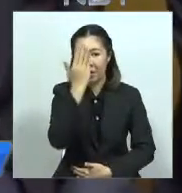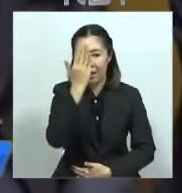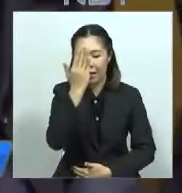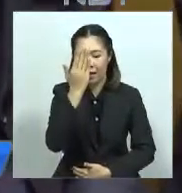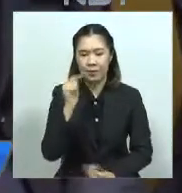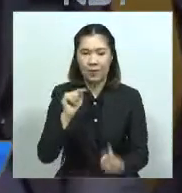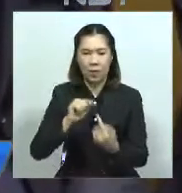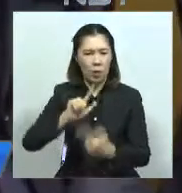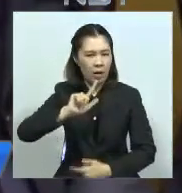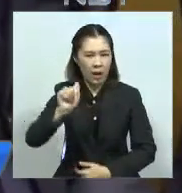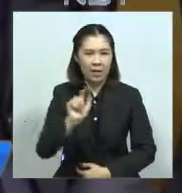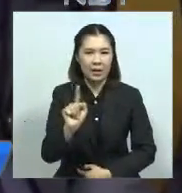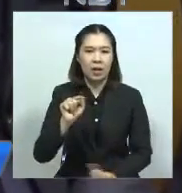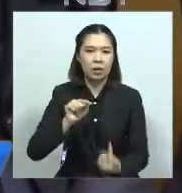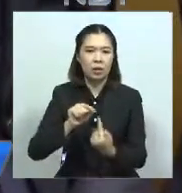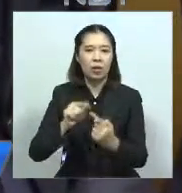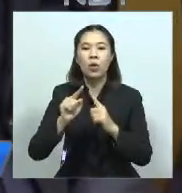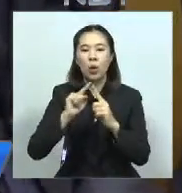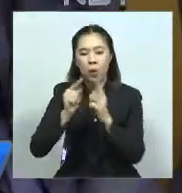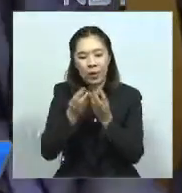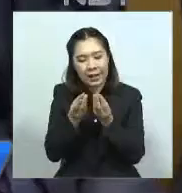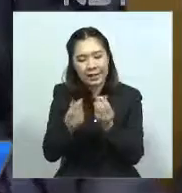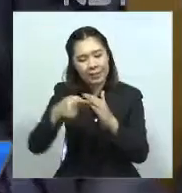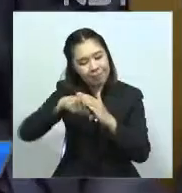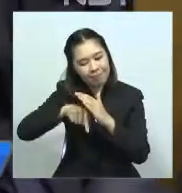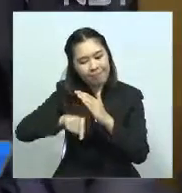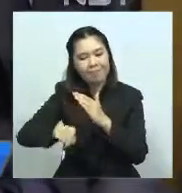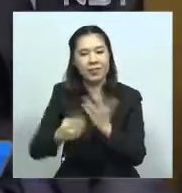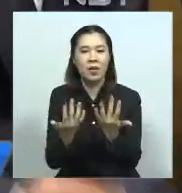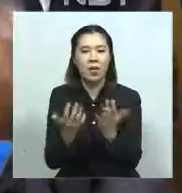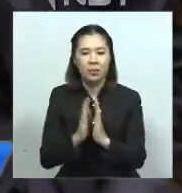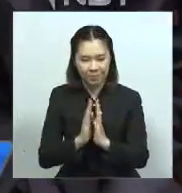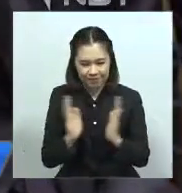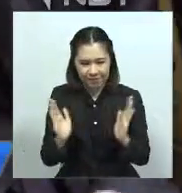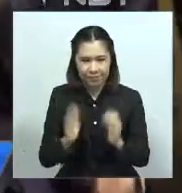ลักๆเรื่องอื่นนั้นก็คงค่อยๆคุยรายละเอียดกันนะครับขอบคุณมากครับ